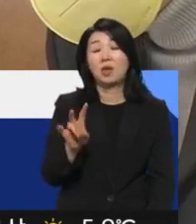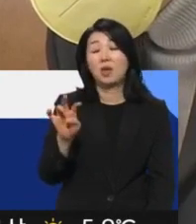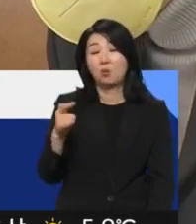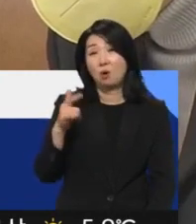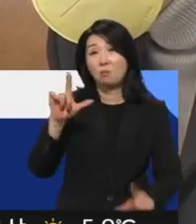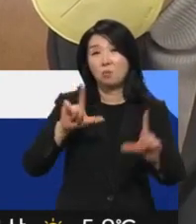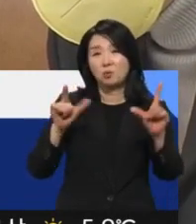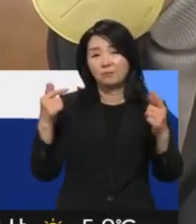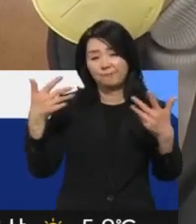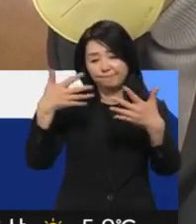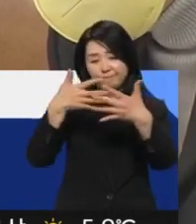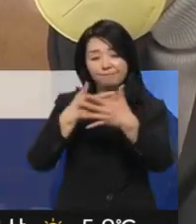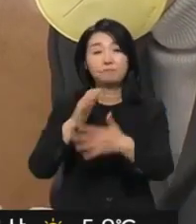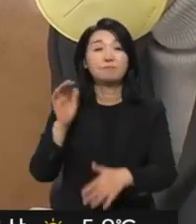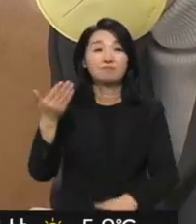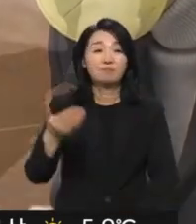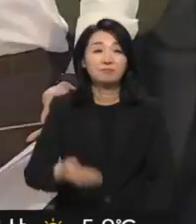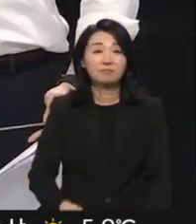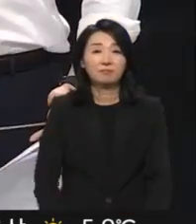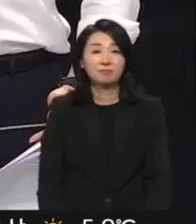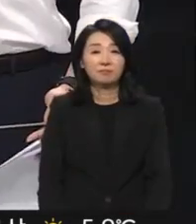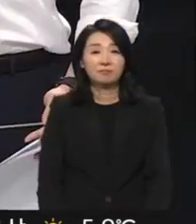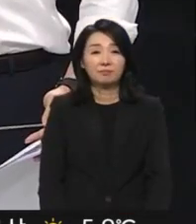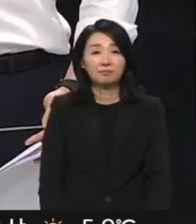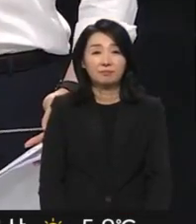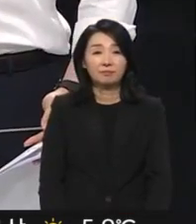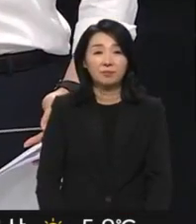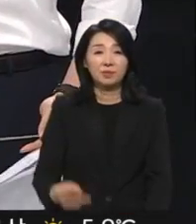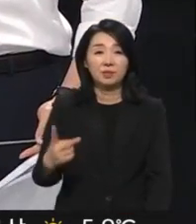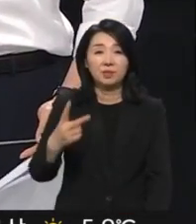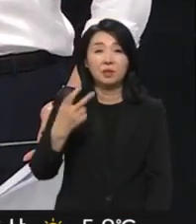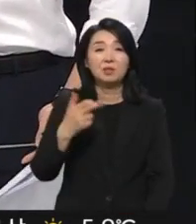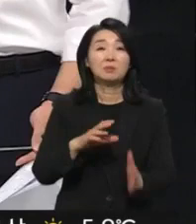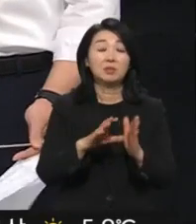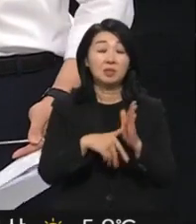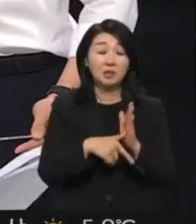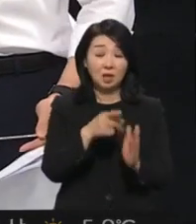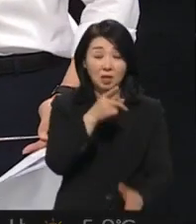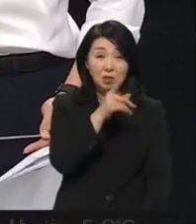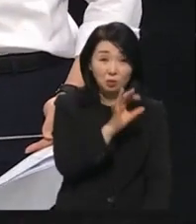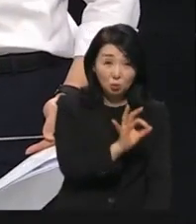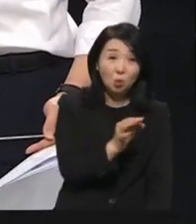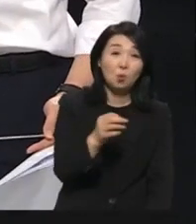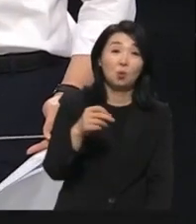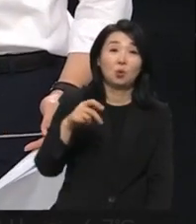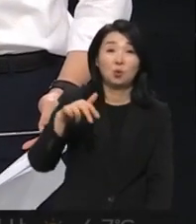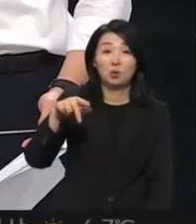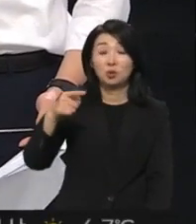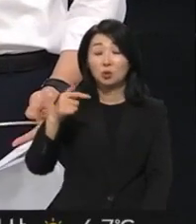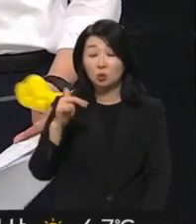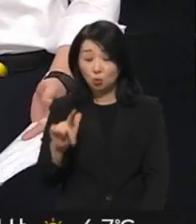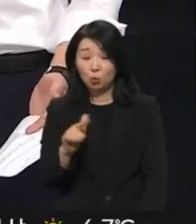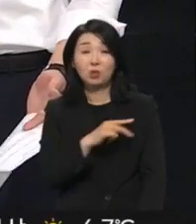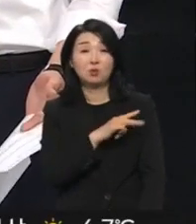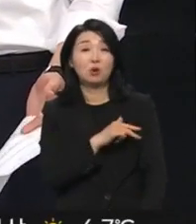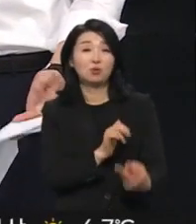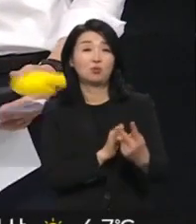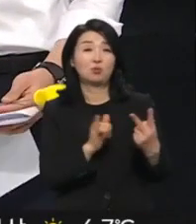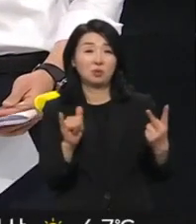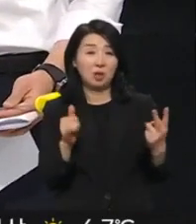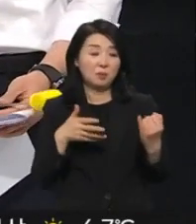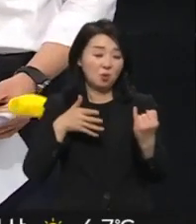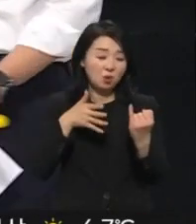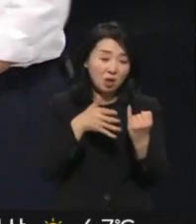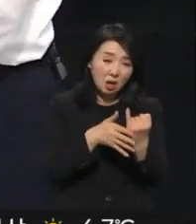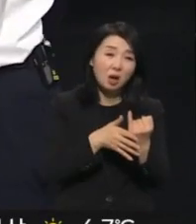모습이 오버랩됐습니다. 지난 2017년 이 송 전 대표와 손 전 의원이 위안부 피해자 김군자